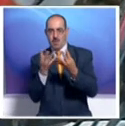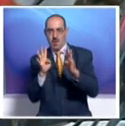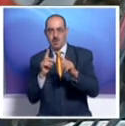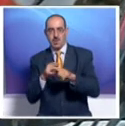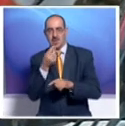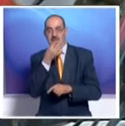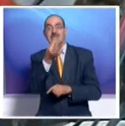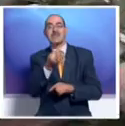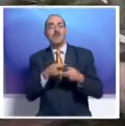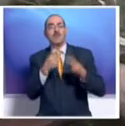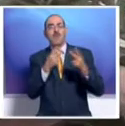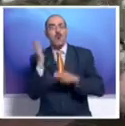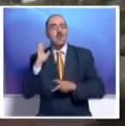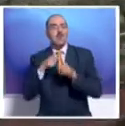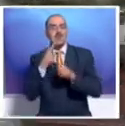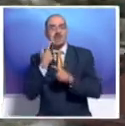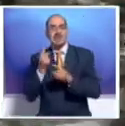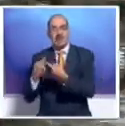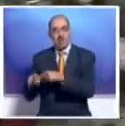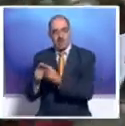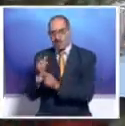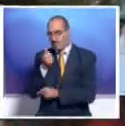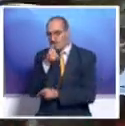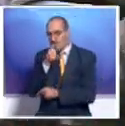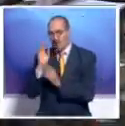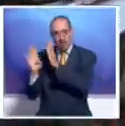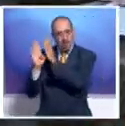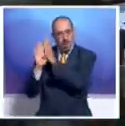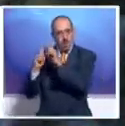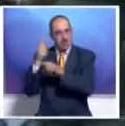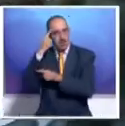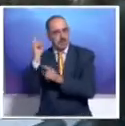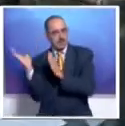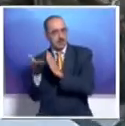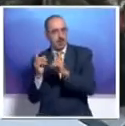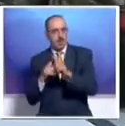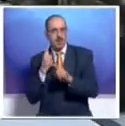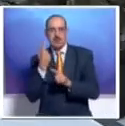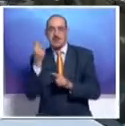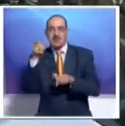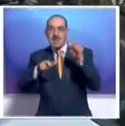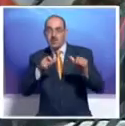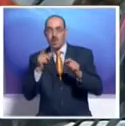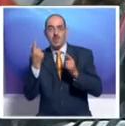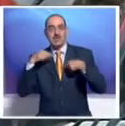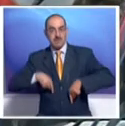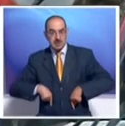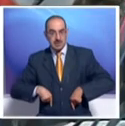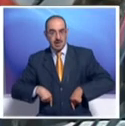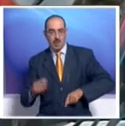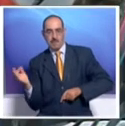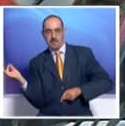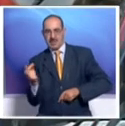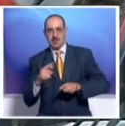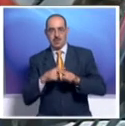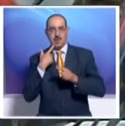لاجتماعات مشبوهة التي تعقد في الخفاء من أجل تآمر على مطالب الشعب ومن أجل عرقلة